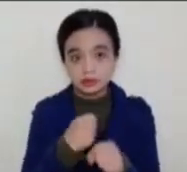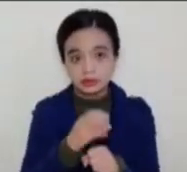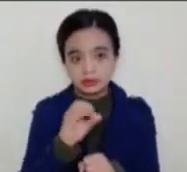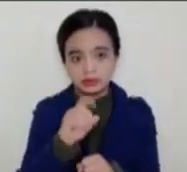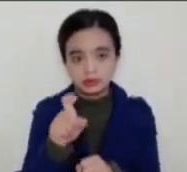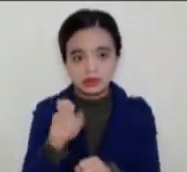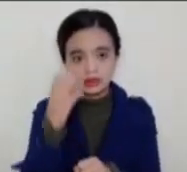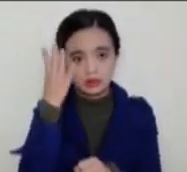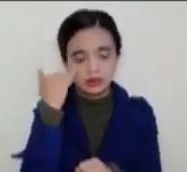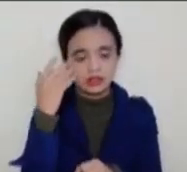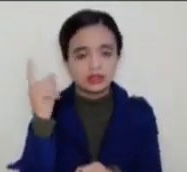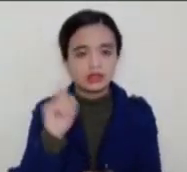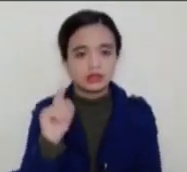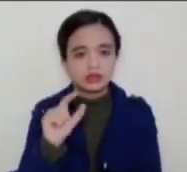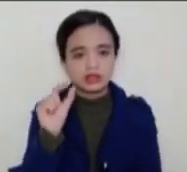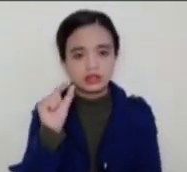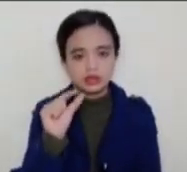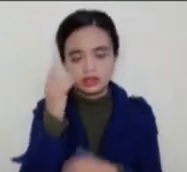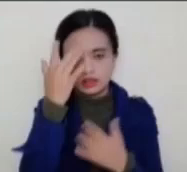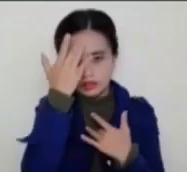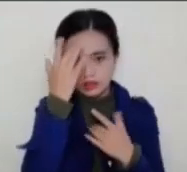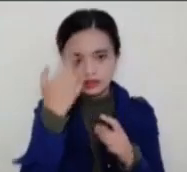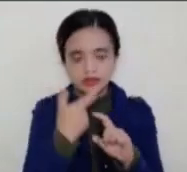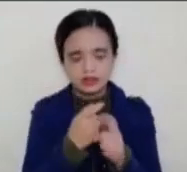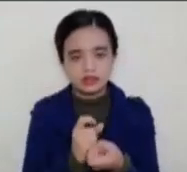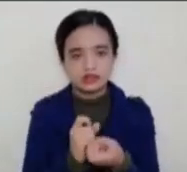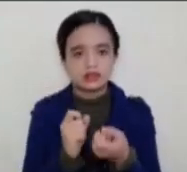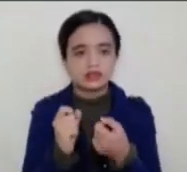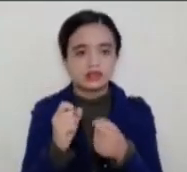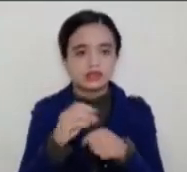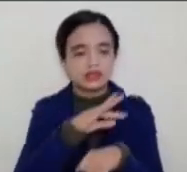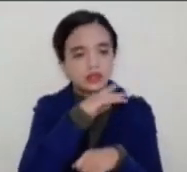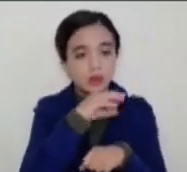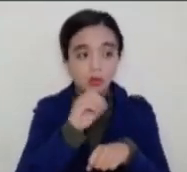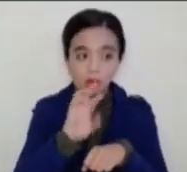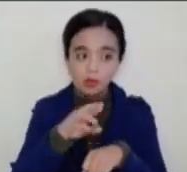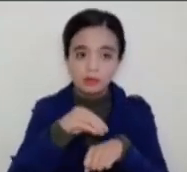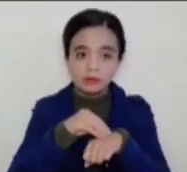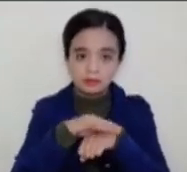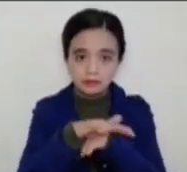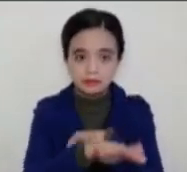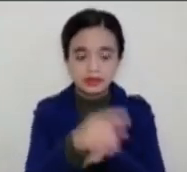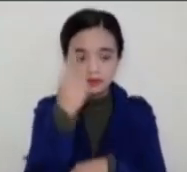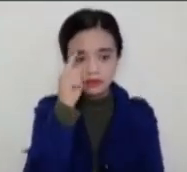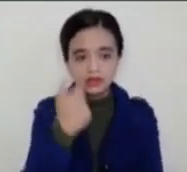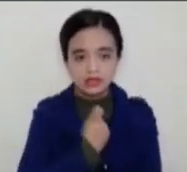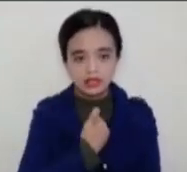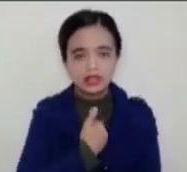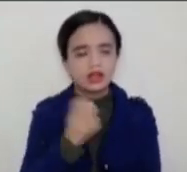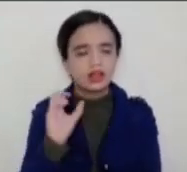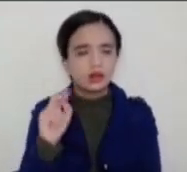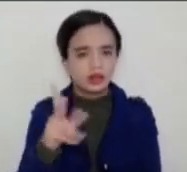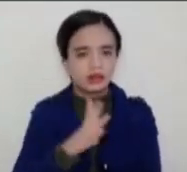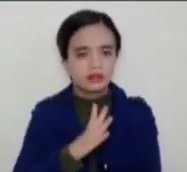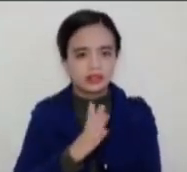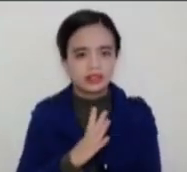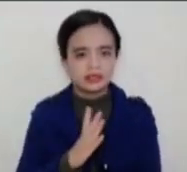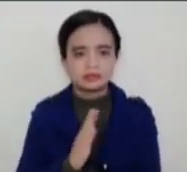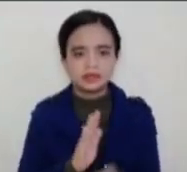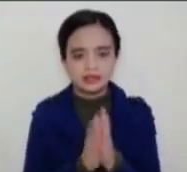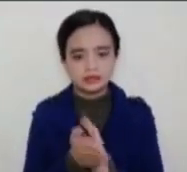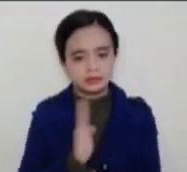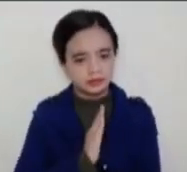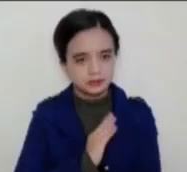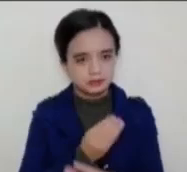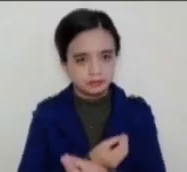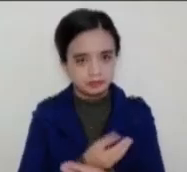ang mga minor illnesses mula sa infection or contamination. Para sa sarili naman, it's okay na maging generous sa lugar mo.